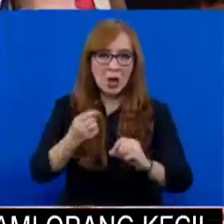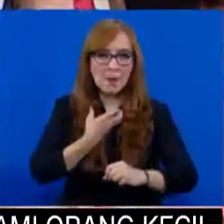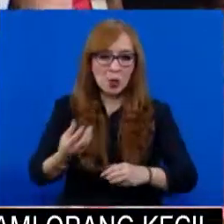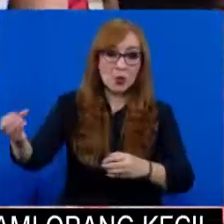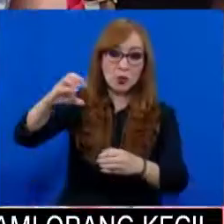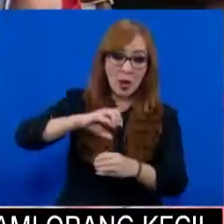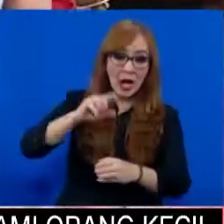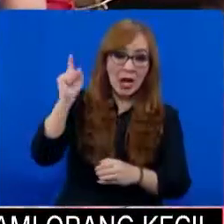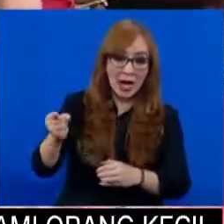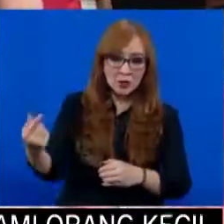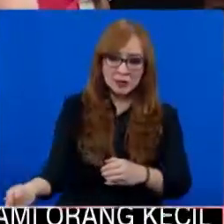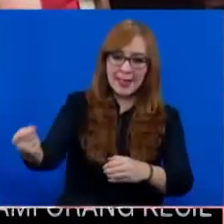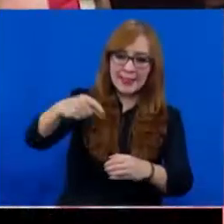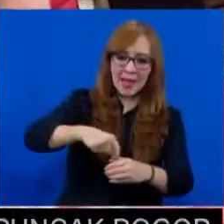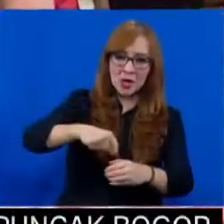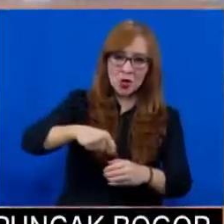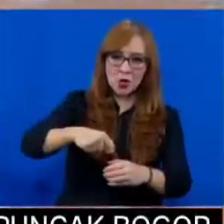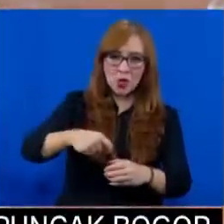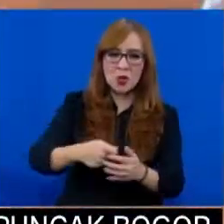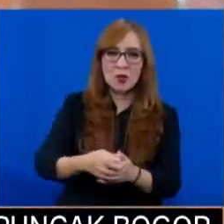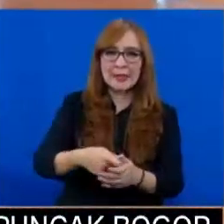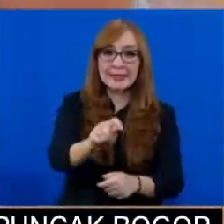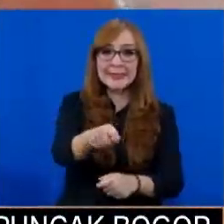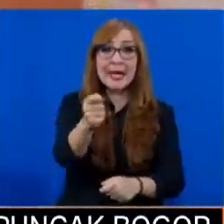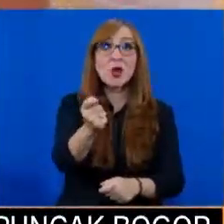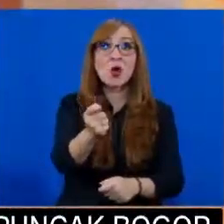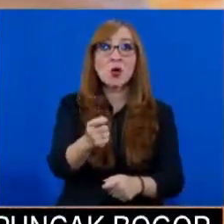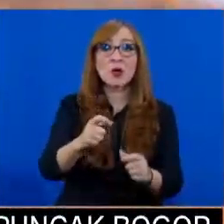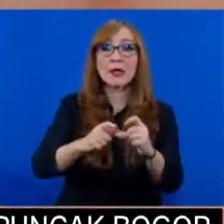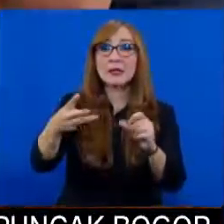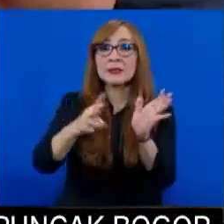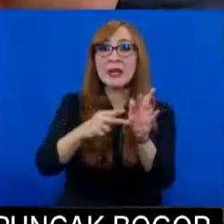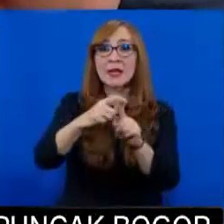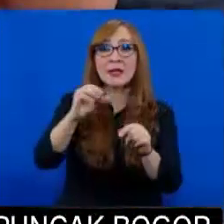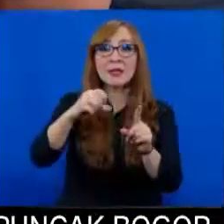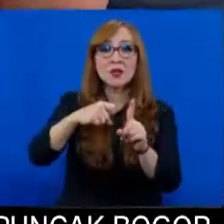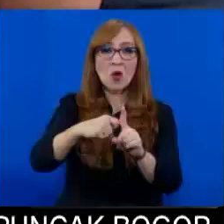jadi penawar lah. Saya pikir mah cuma buat bikin kopi, sambal juga sama ya. Iya. Aduh, panas.